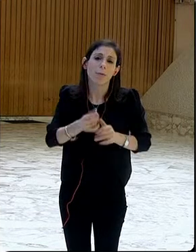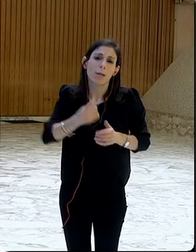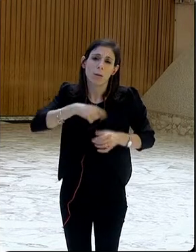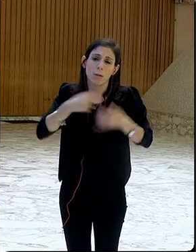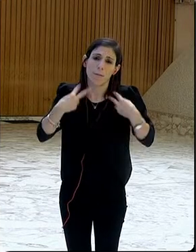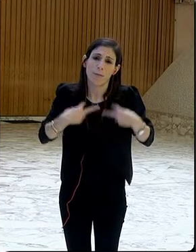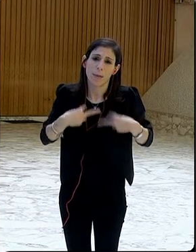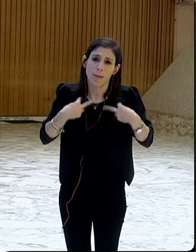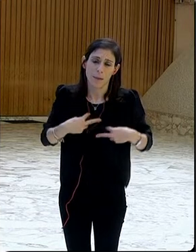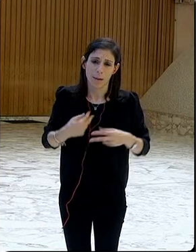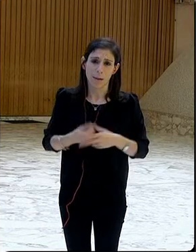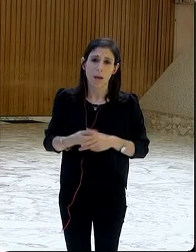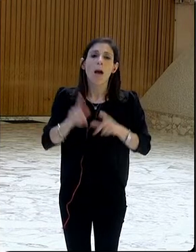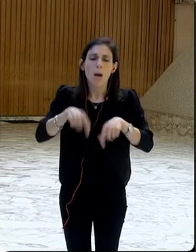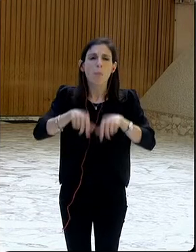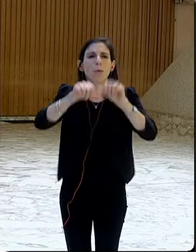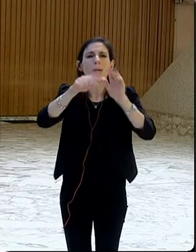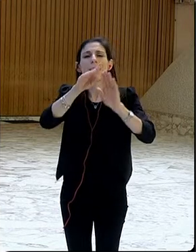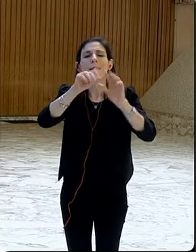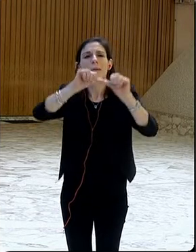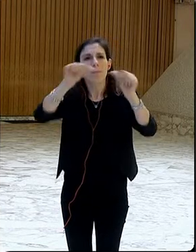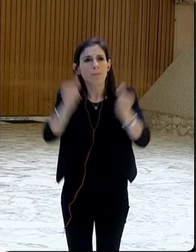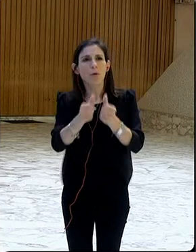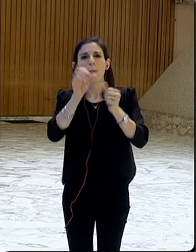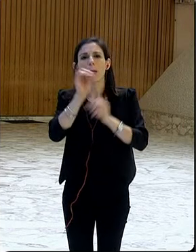éducatifs nationaux?